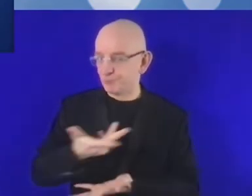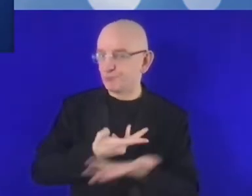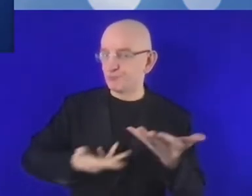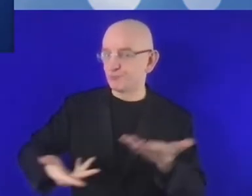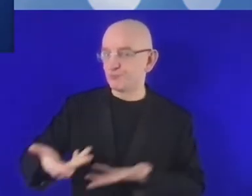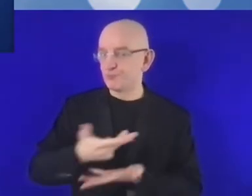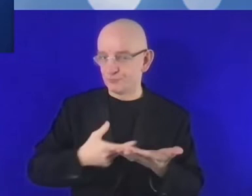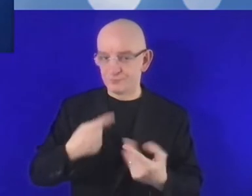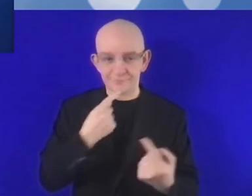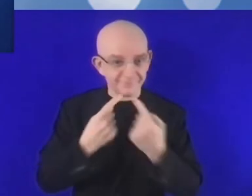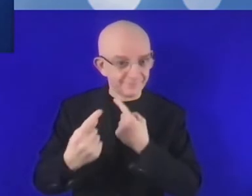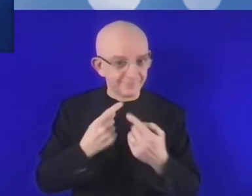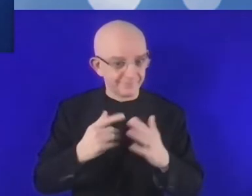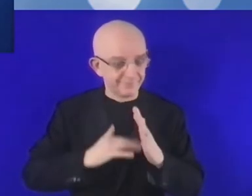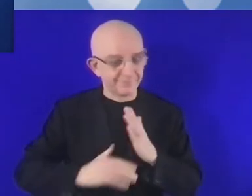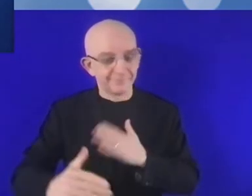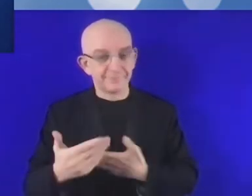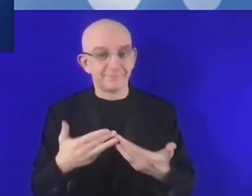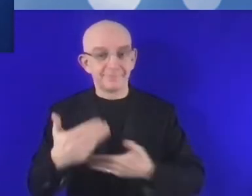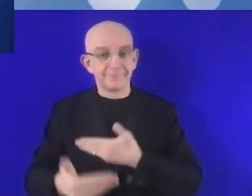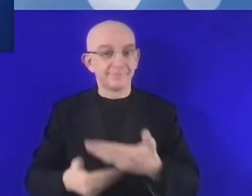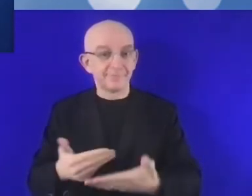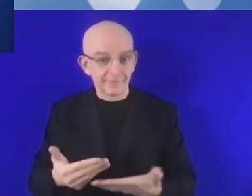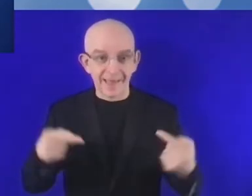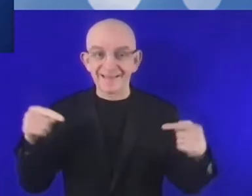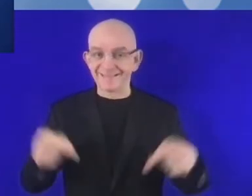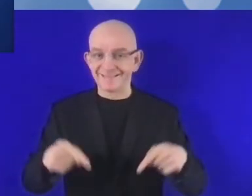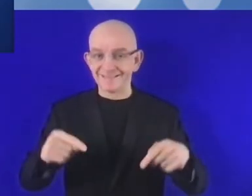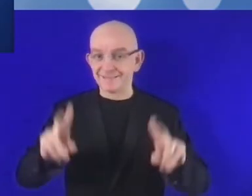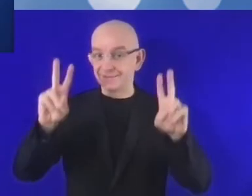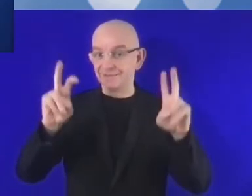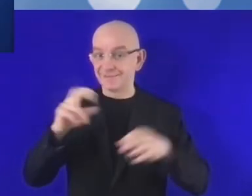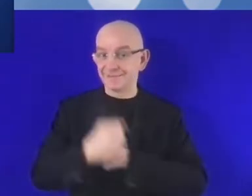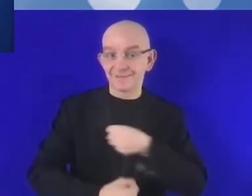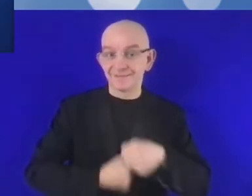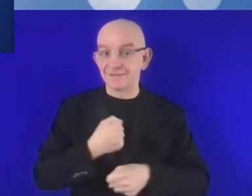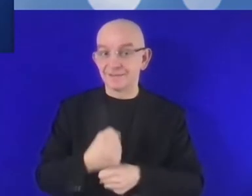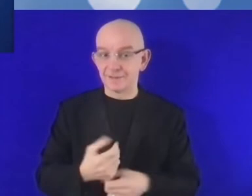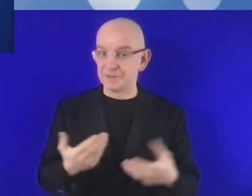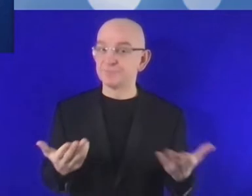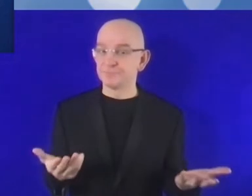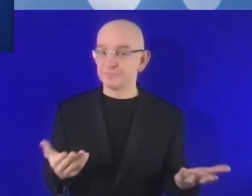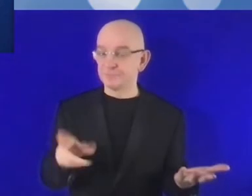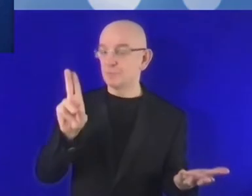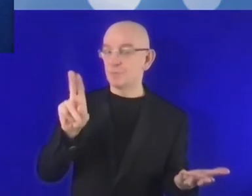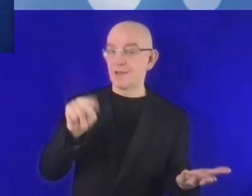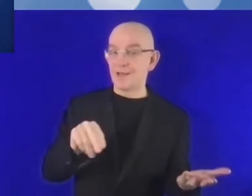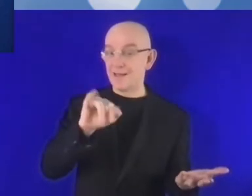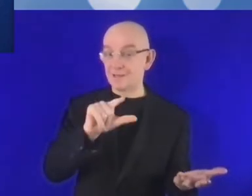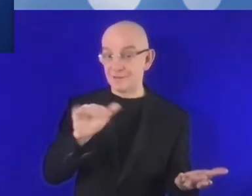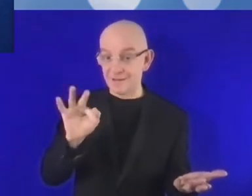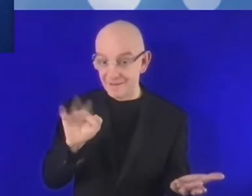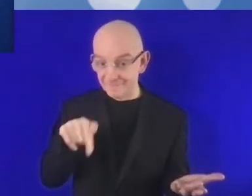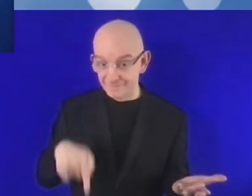متأكد أن جزء من نقاشاتكم وحواراتكم ستكون محاولة الإجابة على ذلك. فليكن شعار